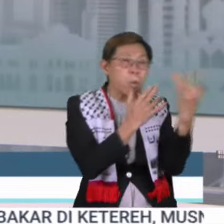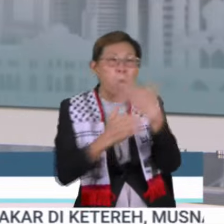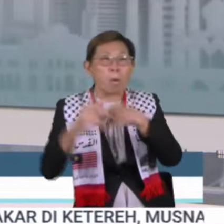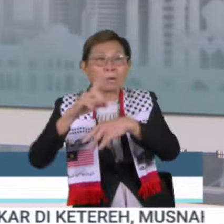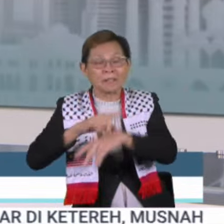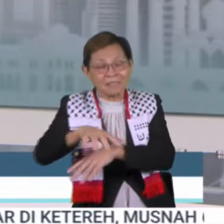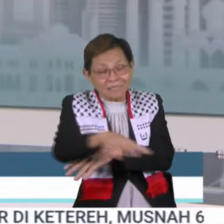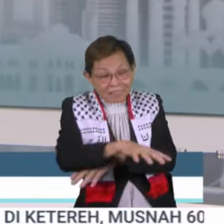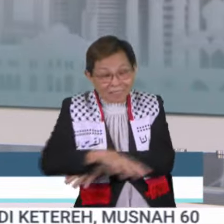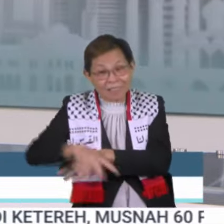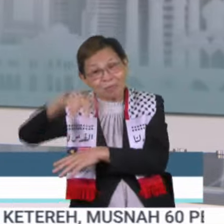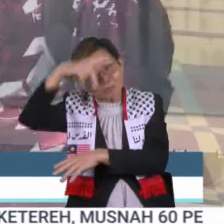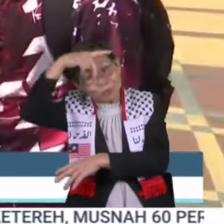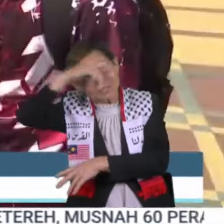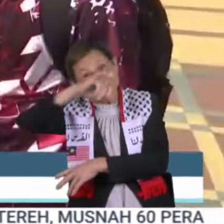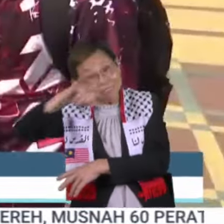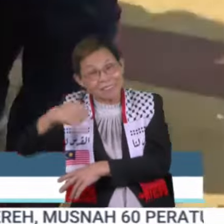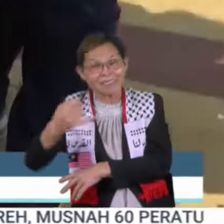Putrajaya.